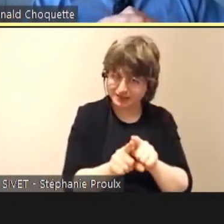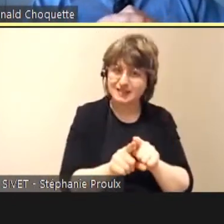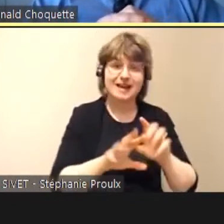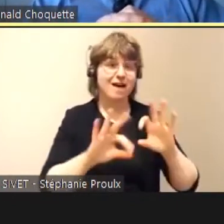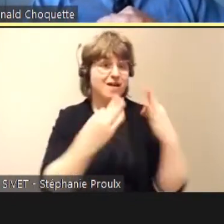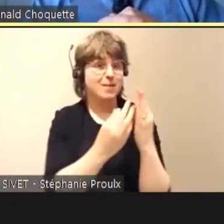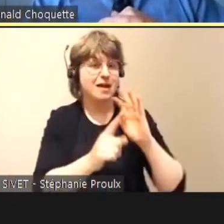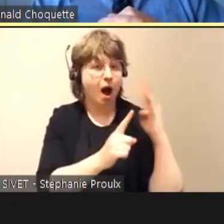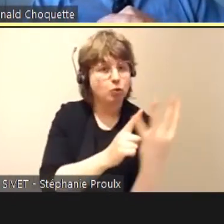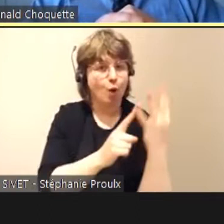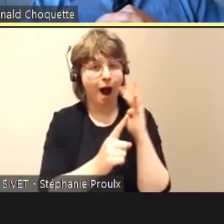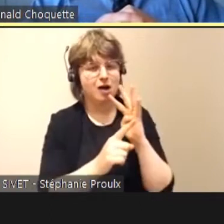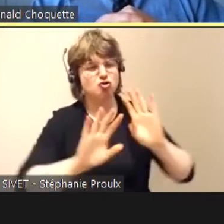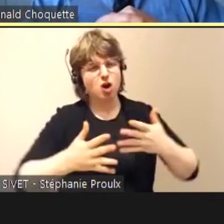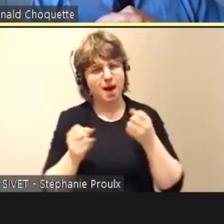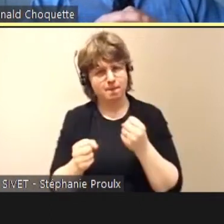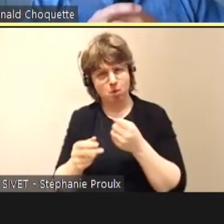son entourage. OK?